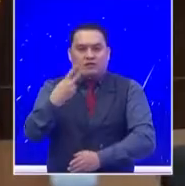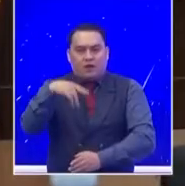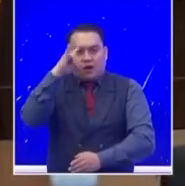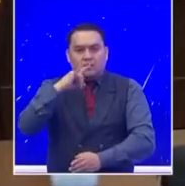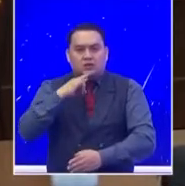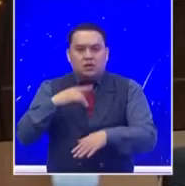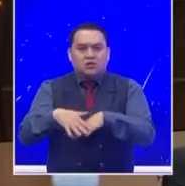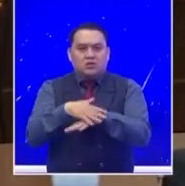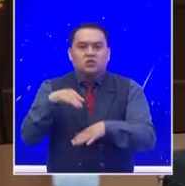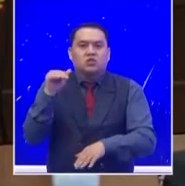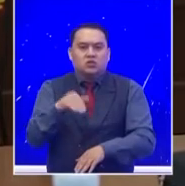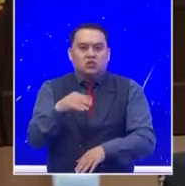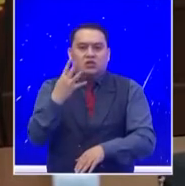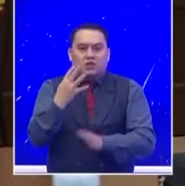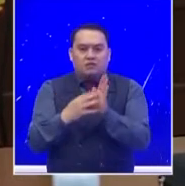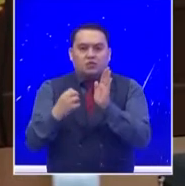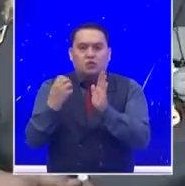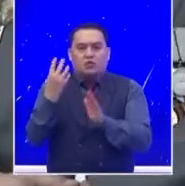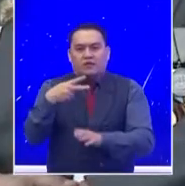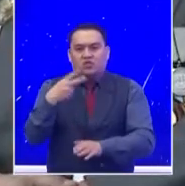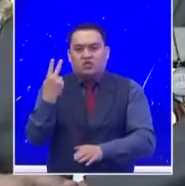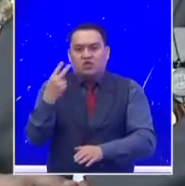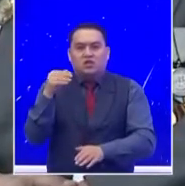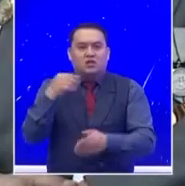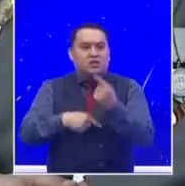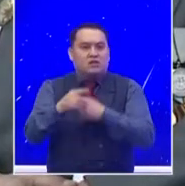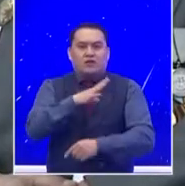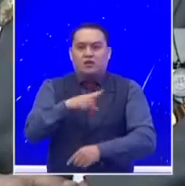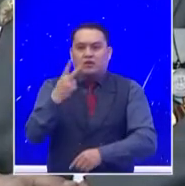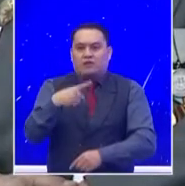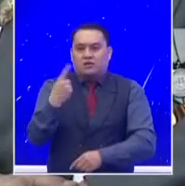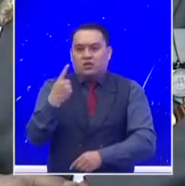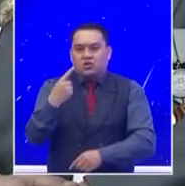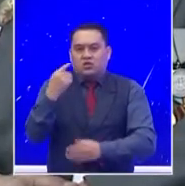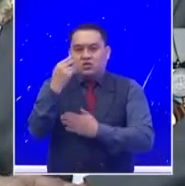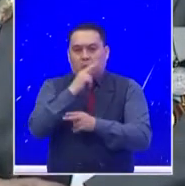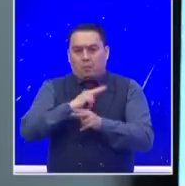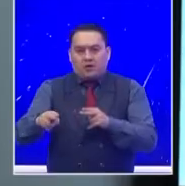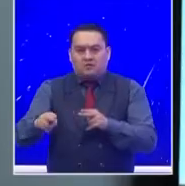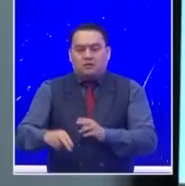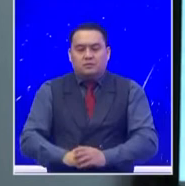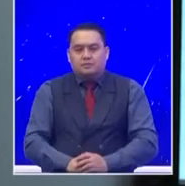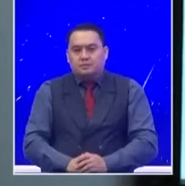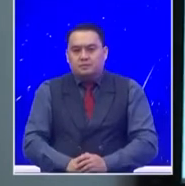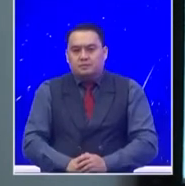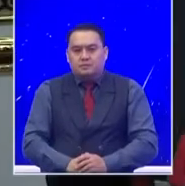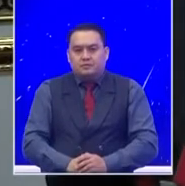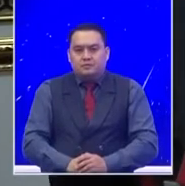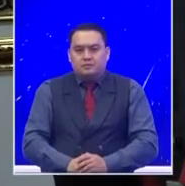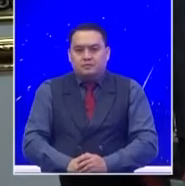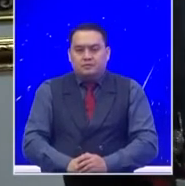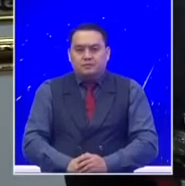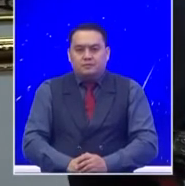казахстанцев. 924 из них так и не вернулись домой. 21 человек все еще числятся пропавшими без вести.